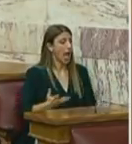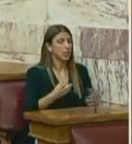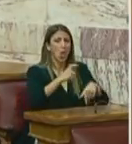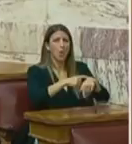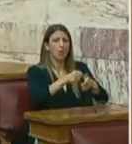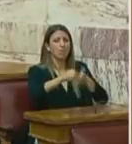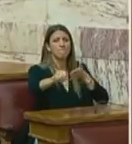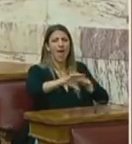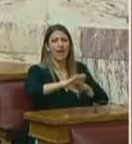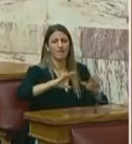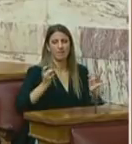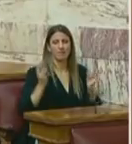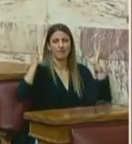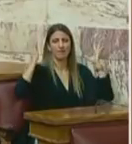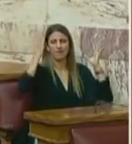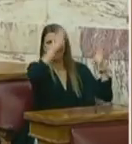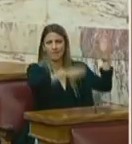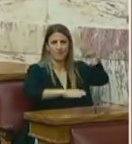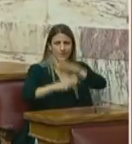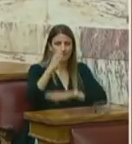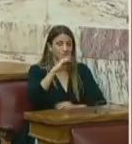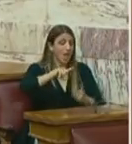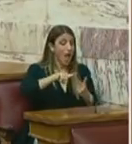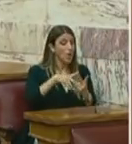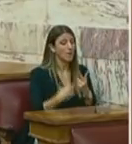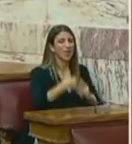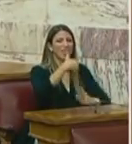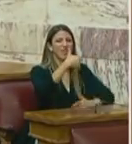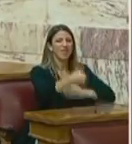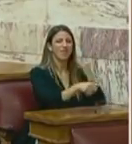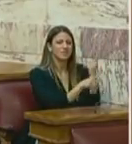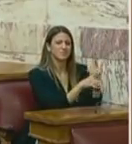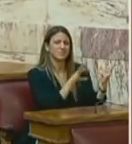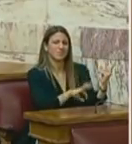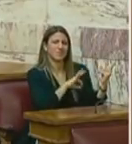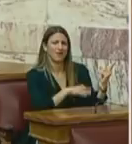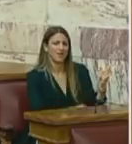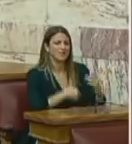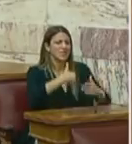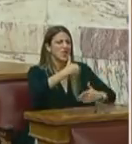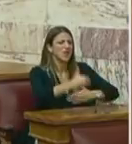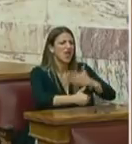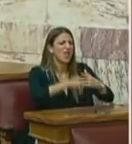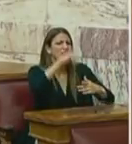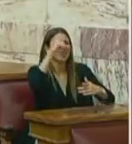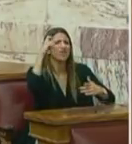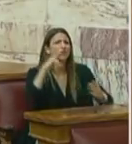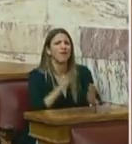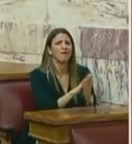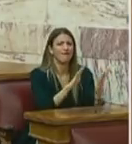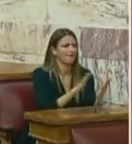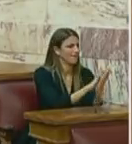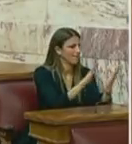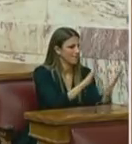να δημιουργήσει πολύπλοκες ειδικές διαδικασίες, να υψώσει δηλαδή δικονομικά τείχη που έχουν ένα